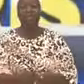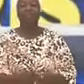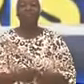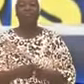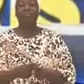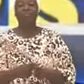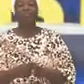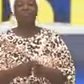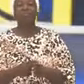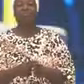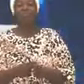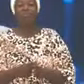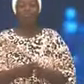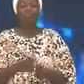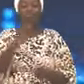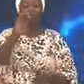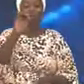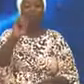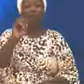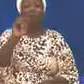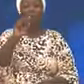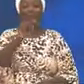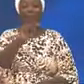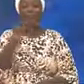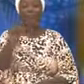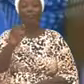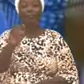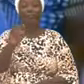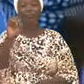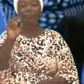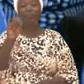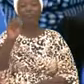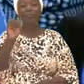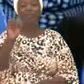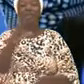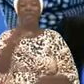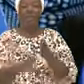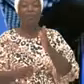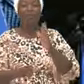ezéchiel chapitre 18